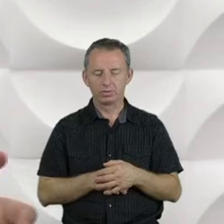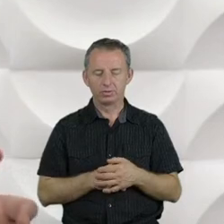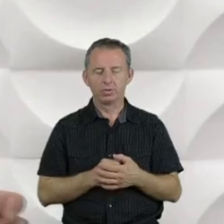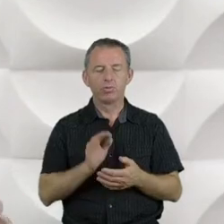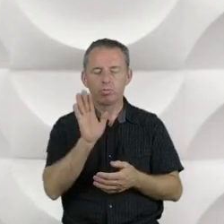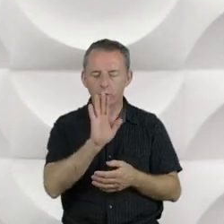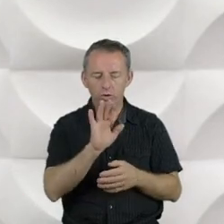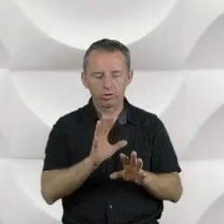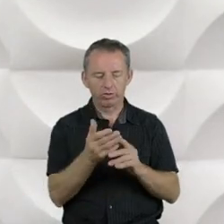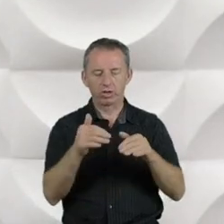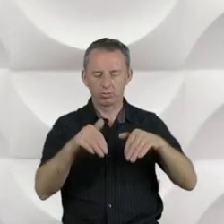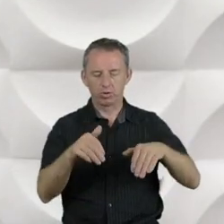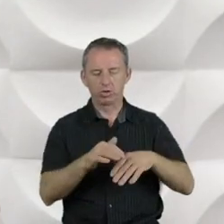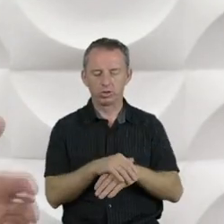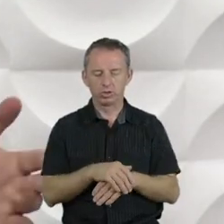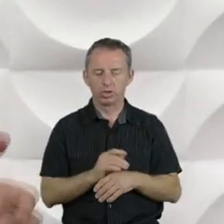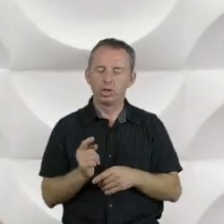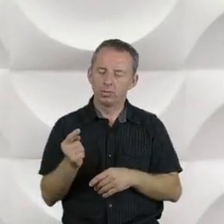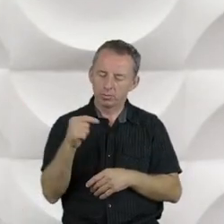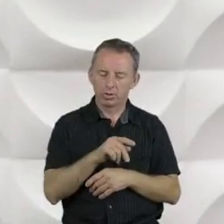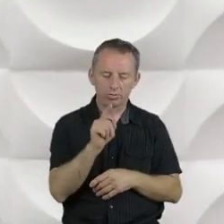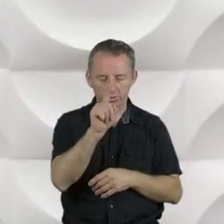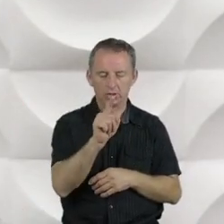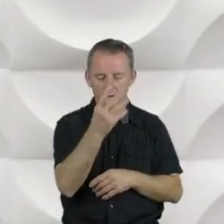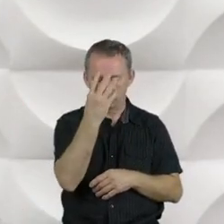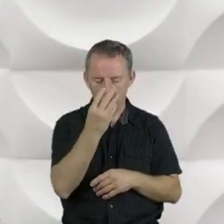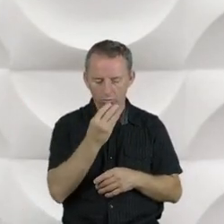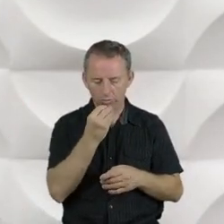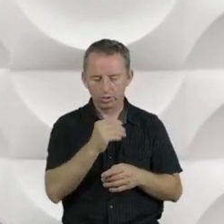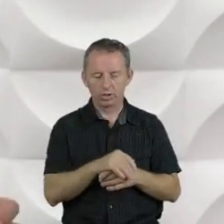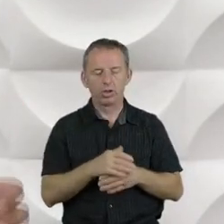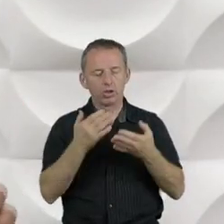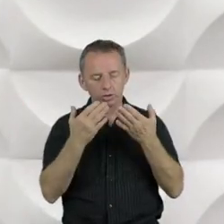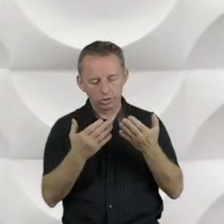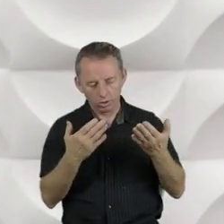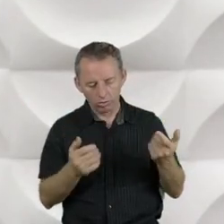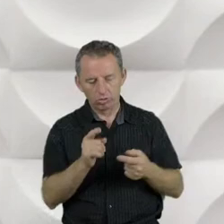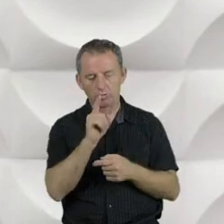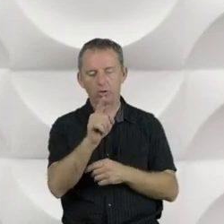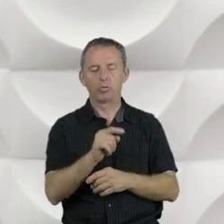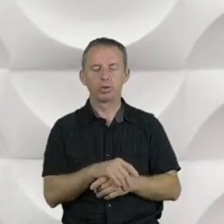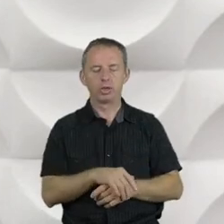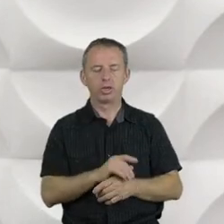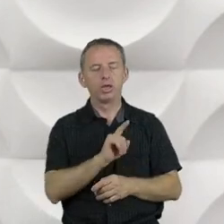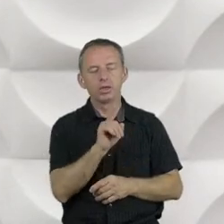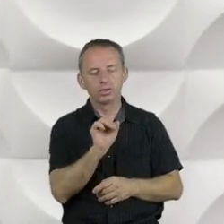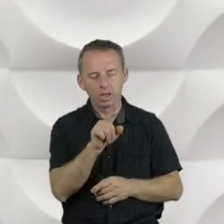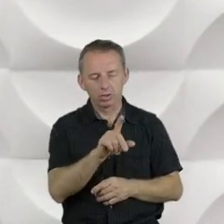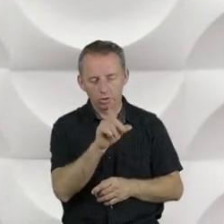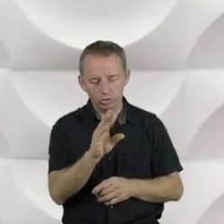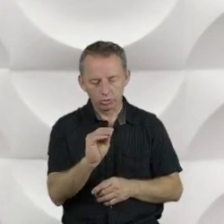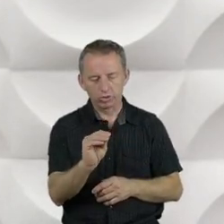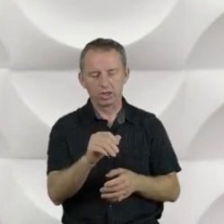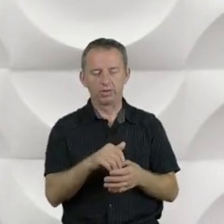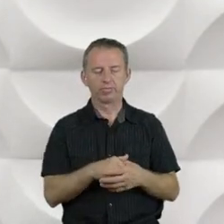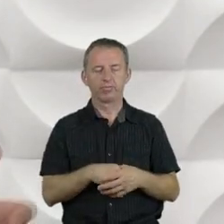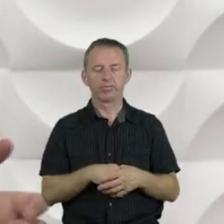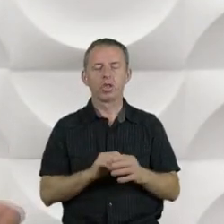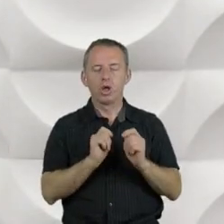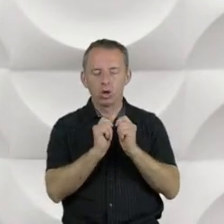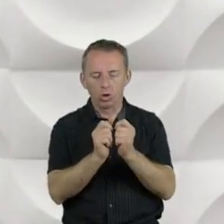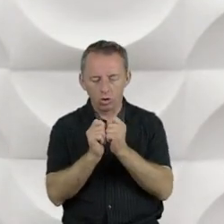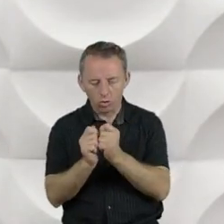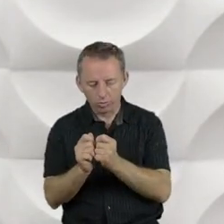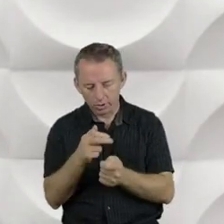Boże Wszechmogący, przychodzimy przed Twoje święte oblicze i dziękujemy Tobie za to, że obdarzasz